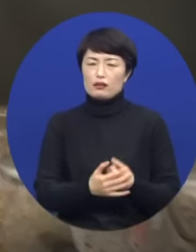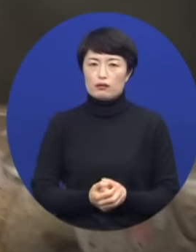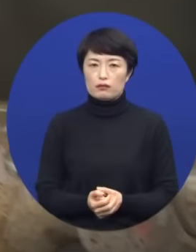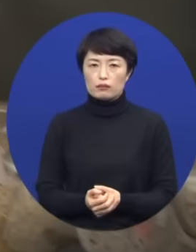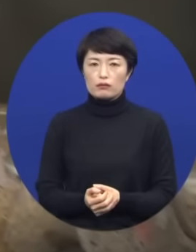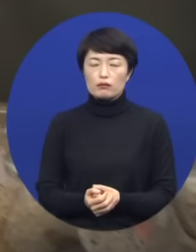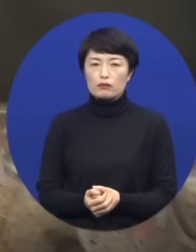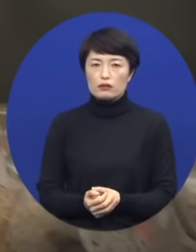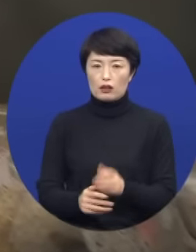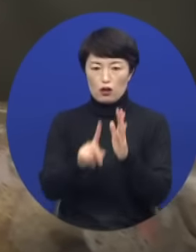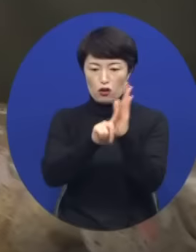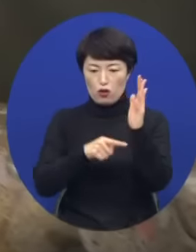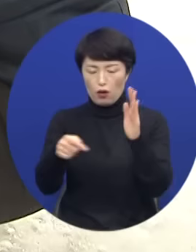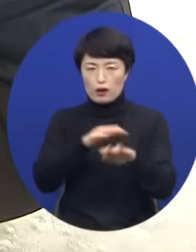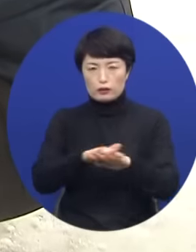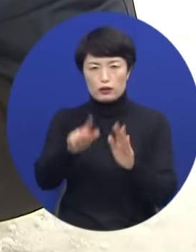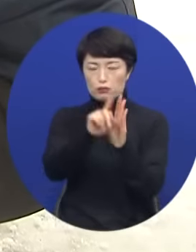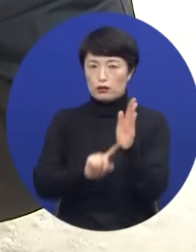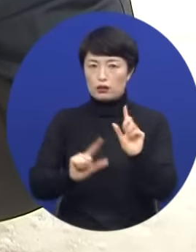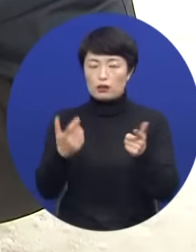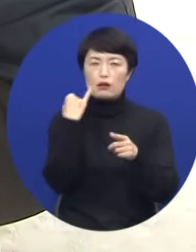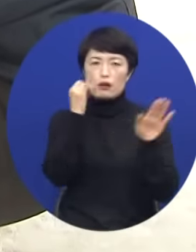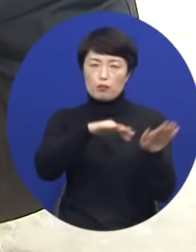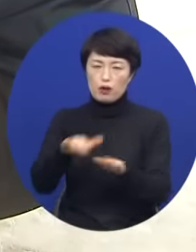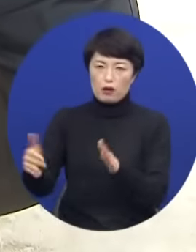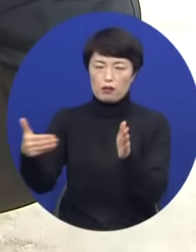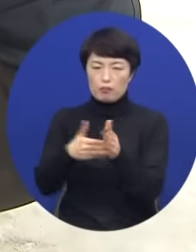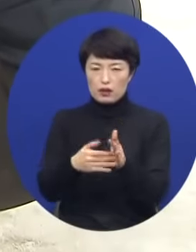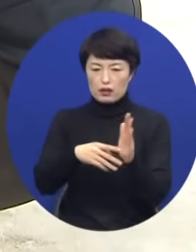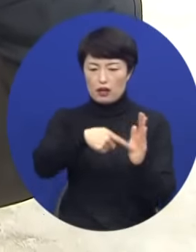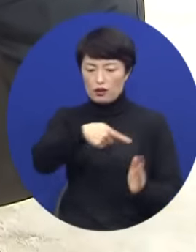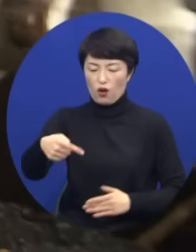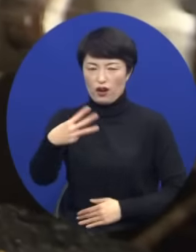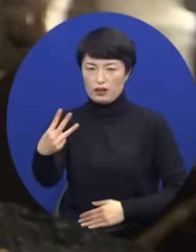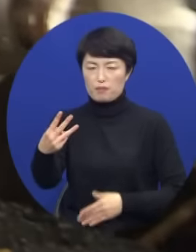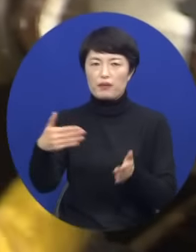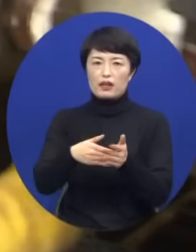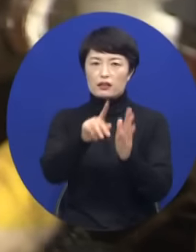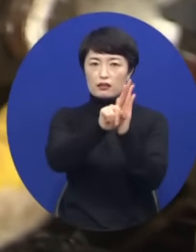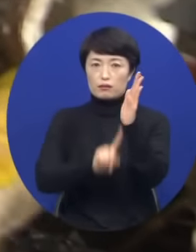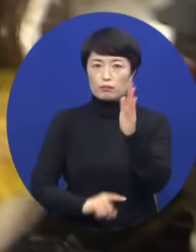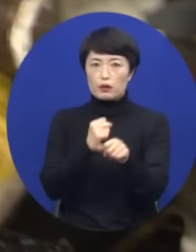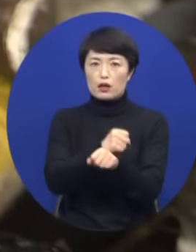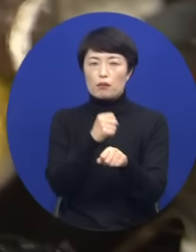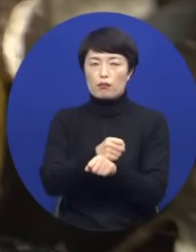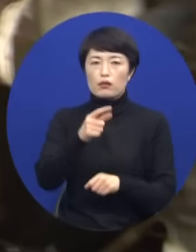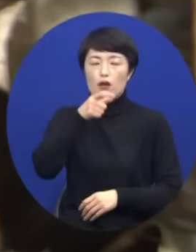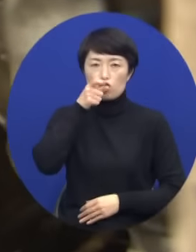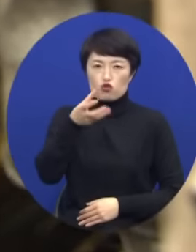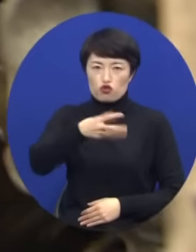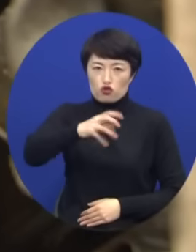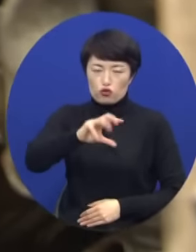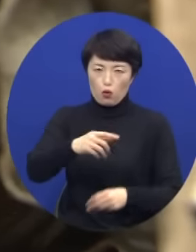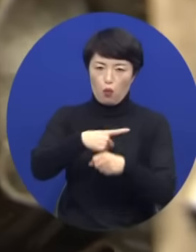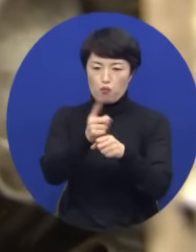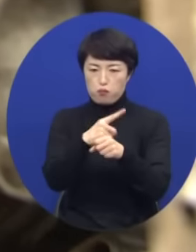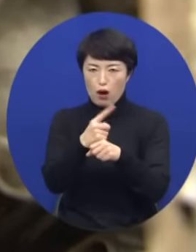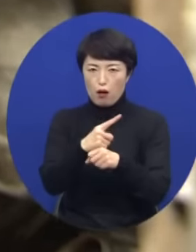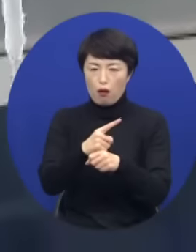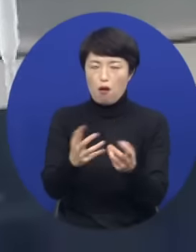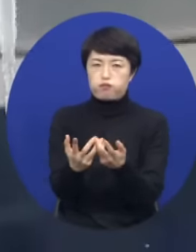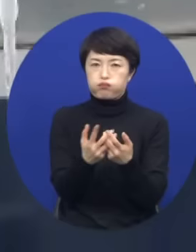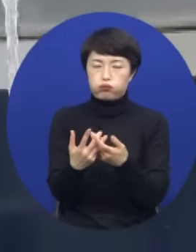좀처럼 영하로 떨어지지 않던 해안 지역도 영하 3도까지 내려가면서 수도 계량기가 얼어 터지는 사고도